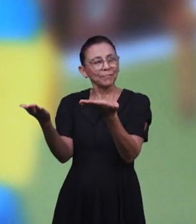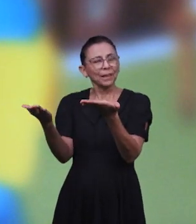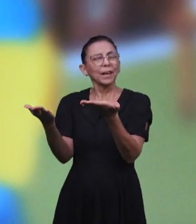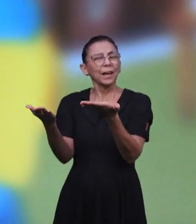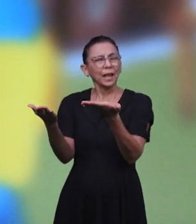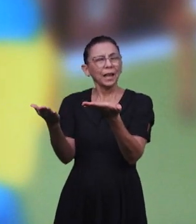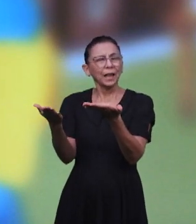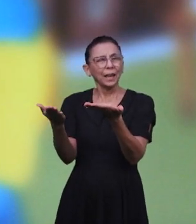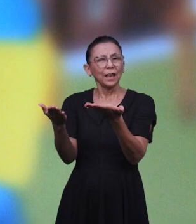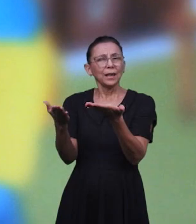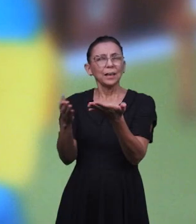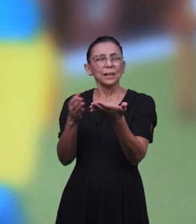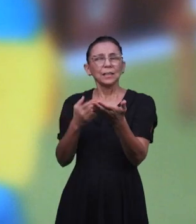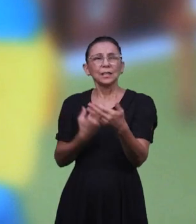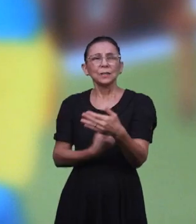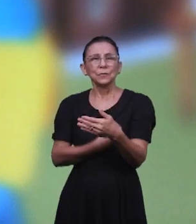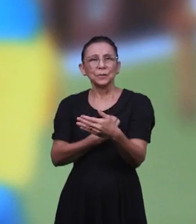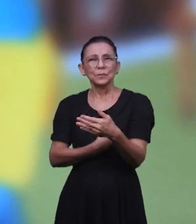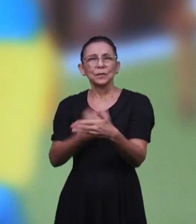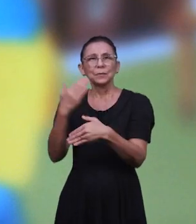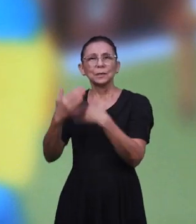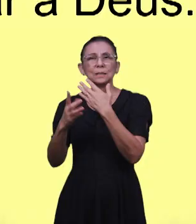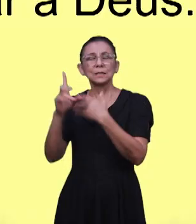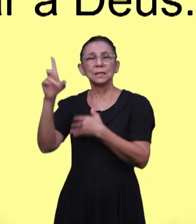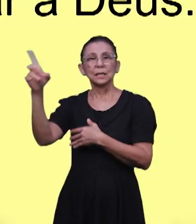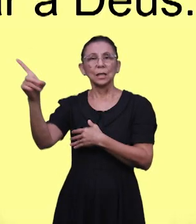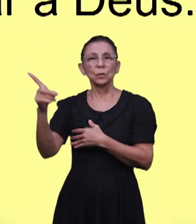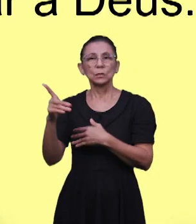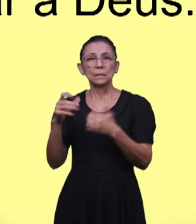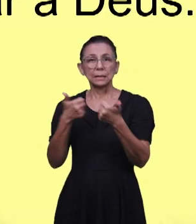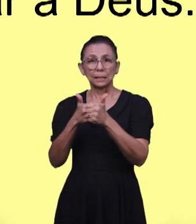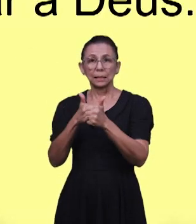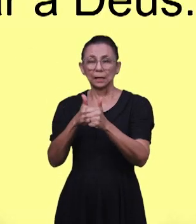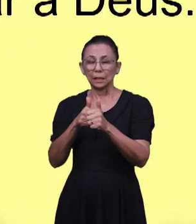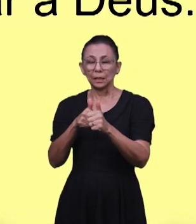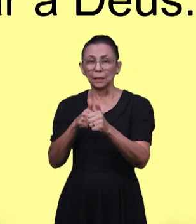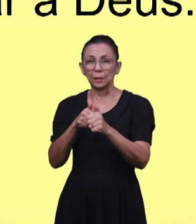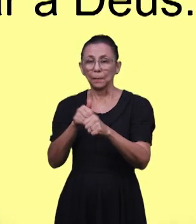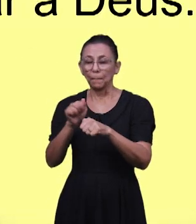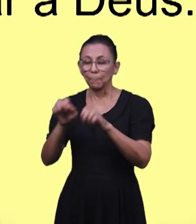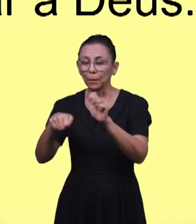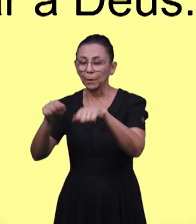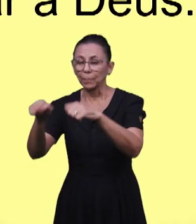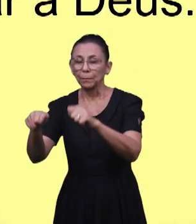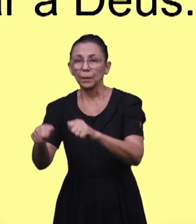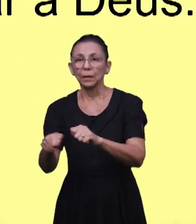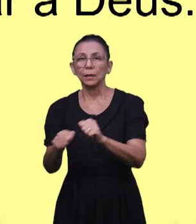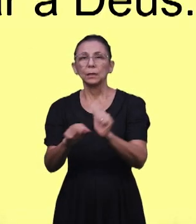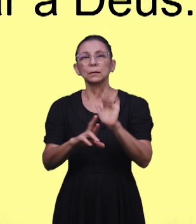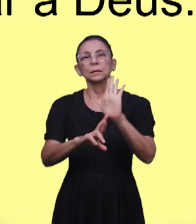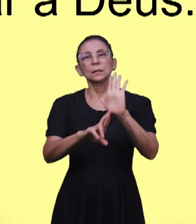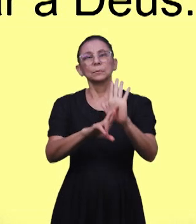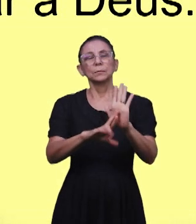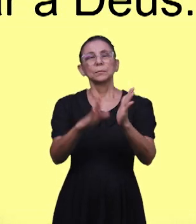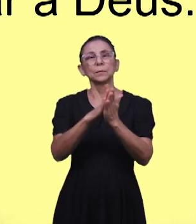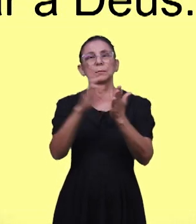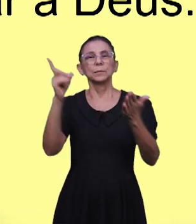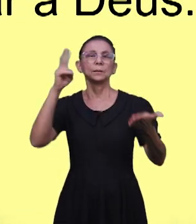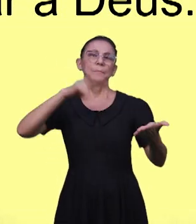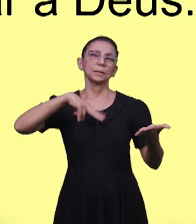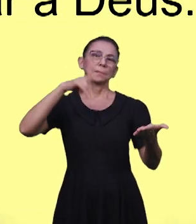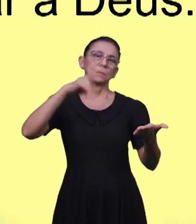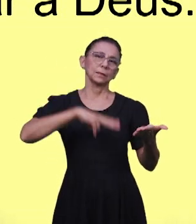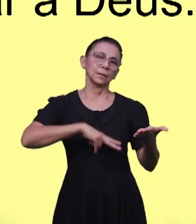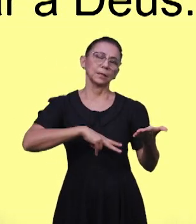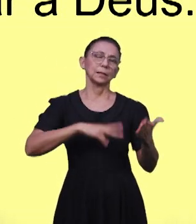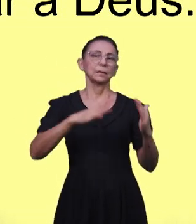Et suivre les marches et étudier la parole de Dieu là dans votre maison pendant toute la semaine, aussi